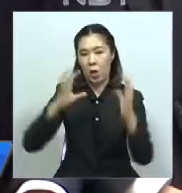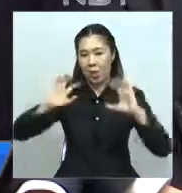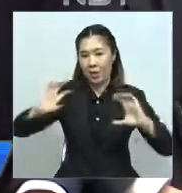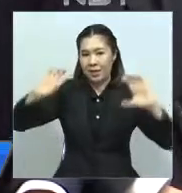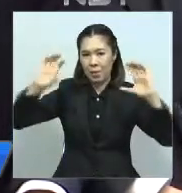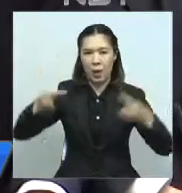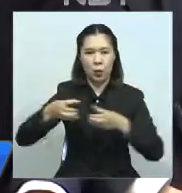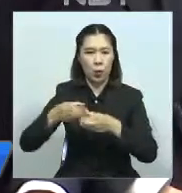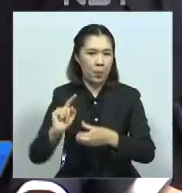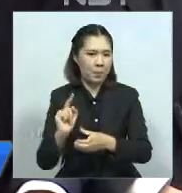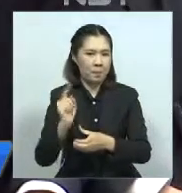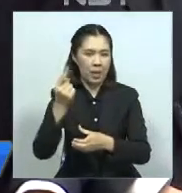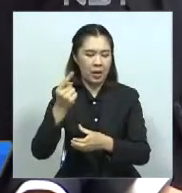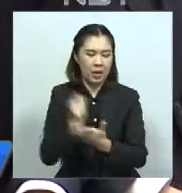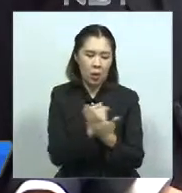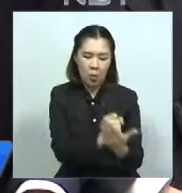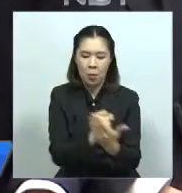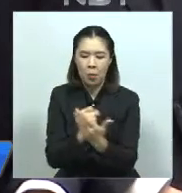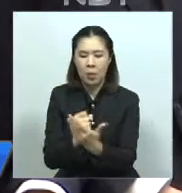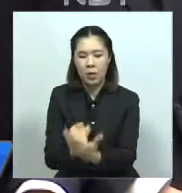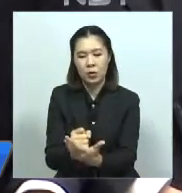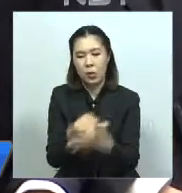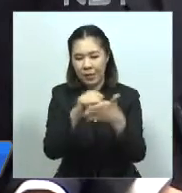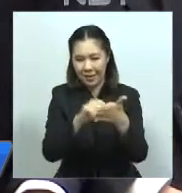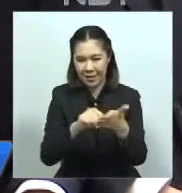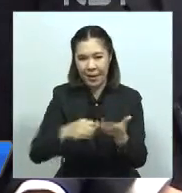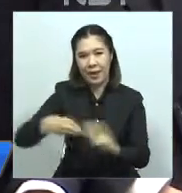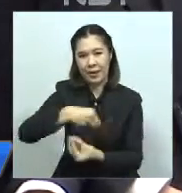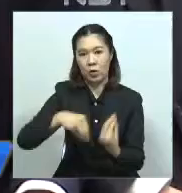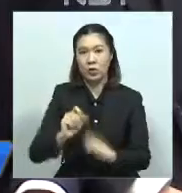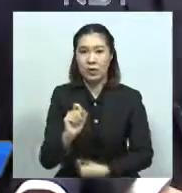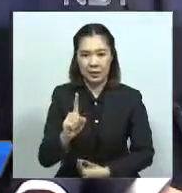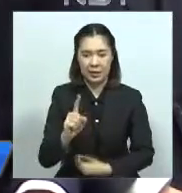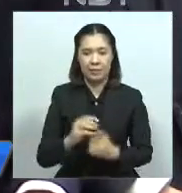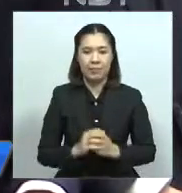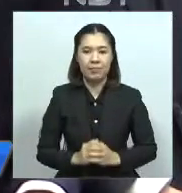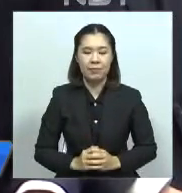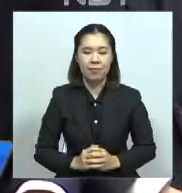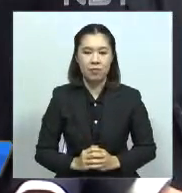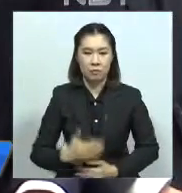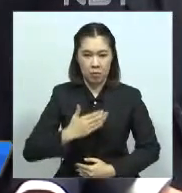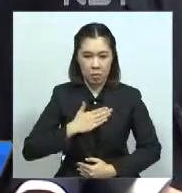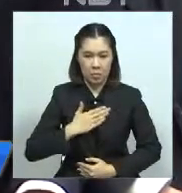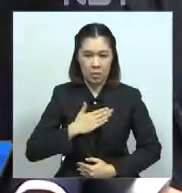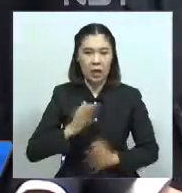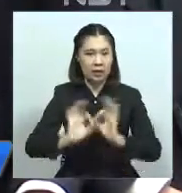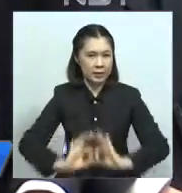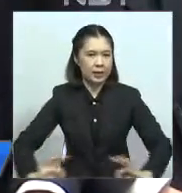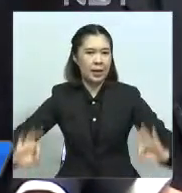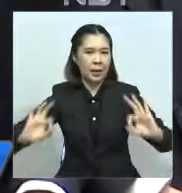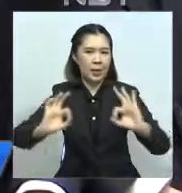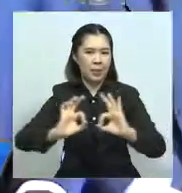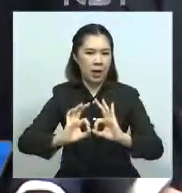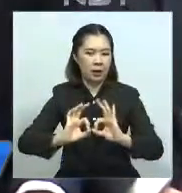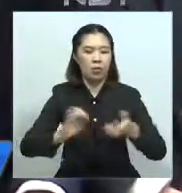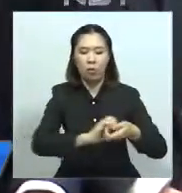ม่ในการที่จะเข้ามากอบกู้เศรษฐกิจฉะนั้นสิ่งต่างๆเหล่านี้ผมคิดว่าเป็นเรื่องที่มีความจำเป็นนะครับที่จะต้องมีความ